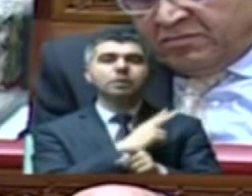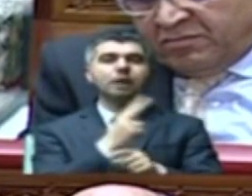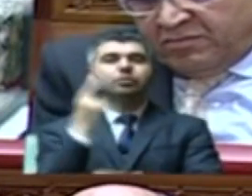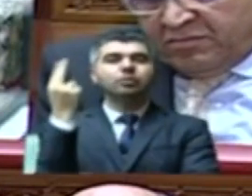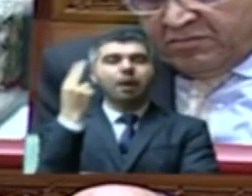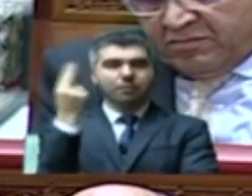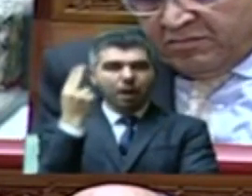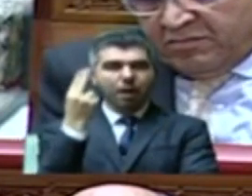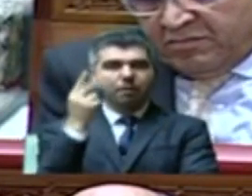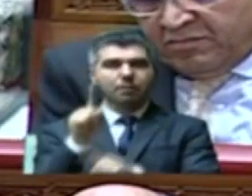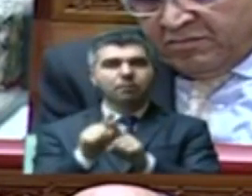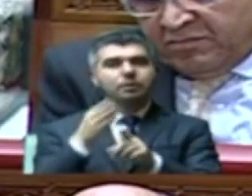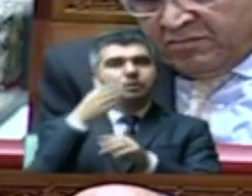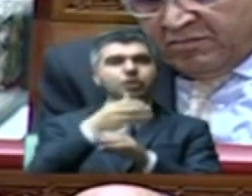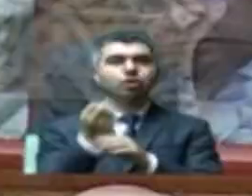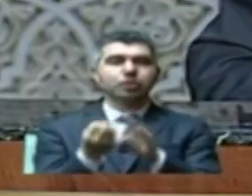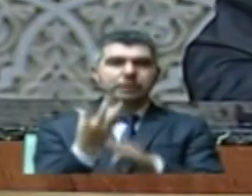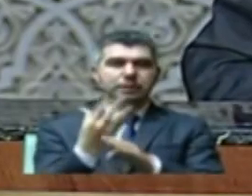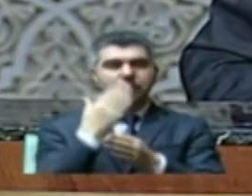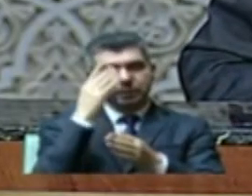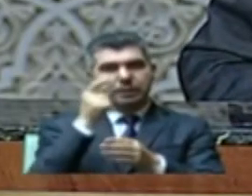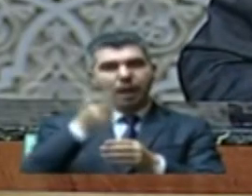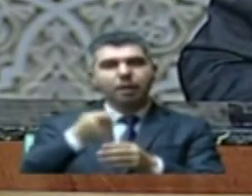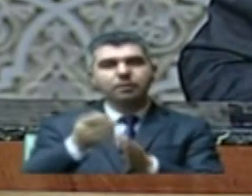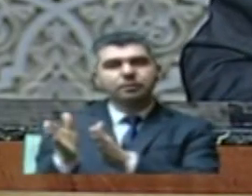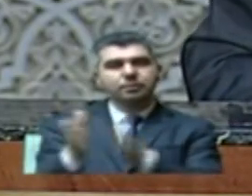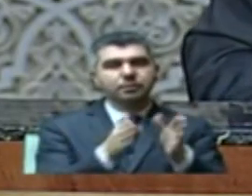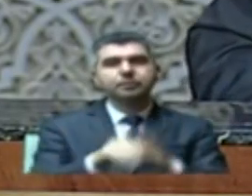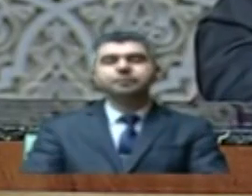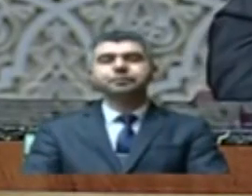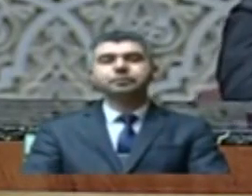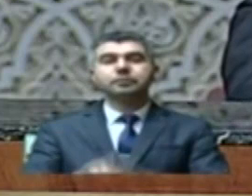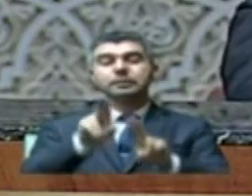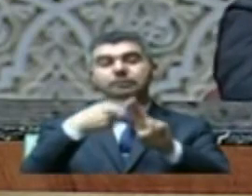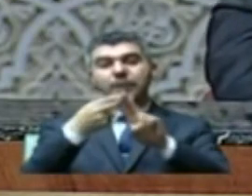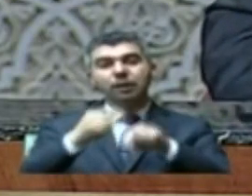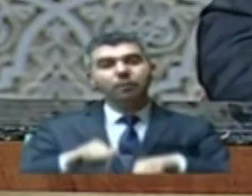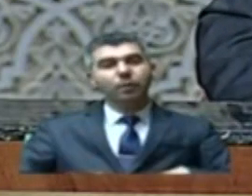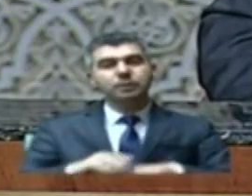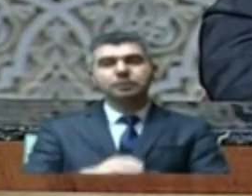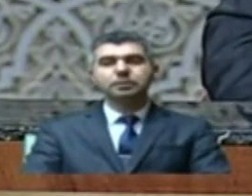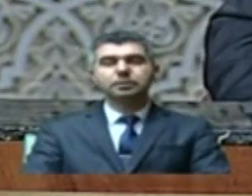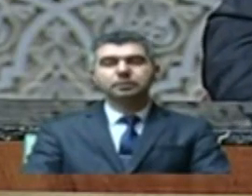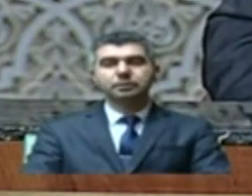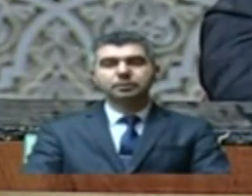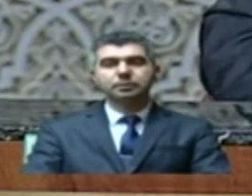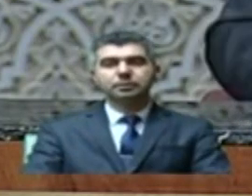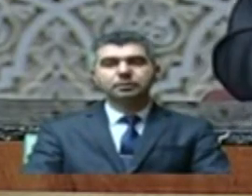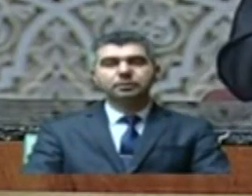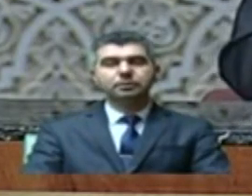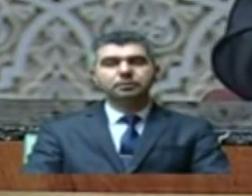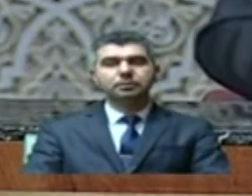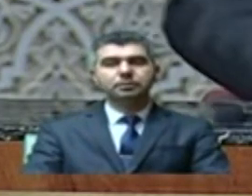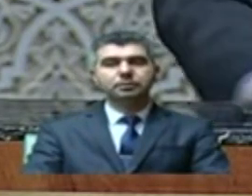بالنسبة للأساتذة اللي كيدخلوا. والسلام. شكرا سيد المستشار، لكم الكلمة لرد التعقيب السيد الكاتب الدولة في حدود الوقت